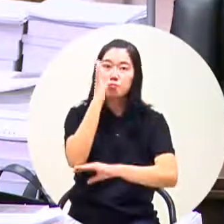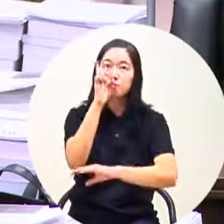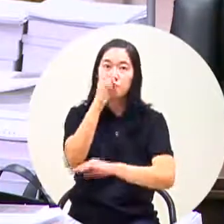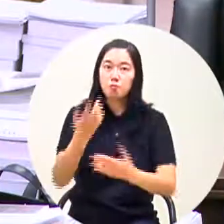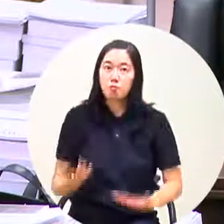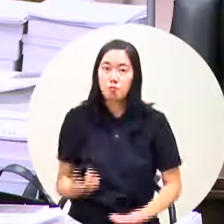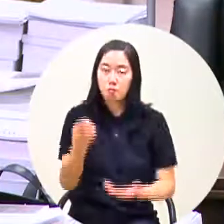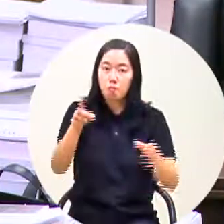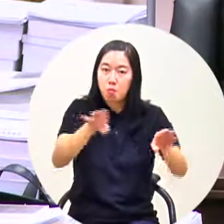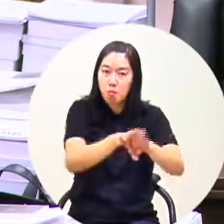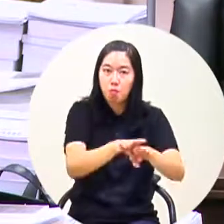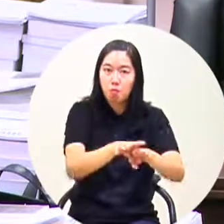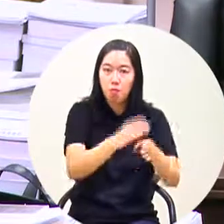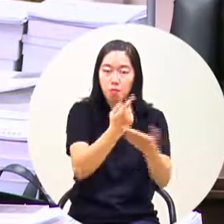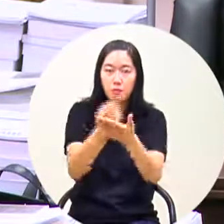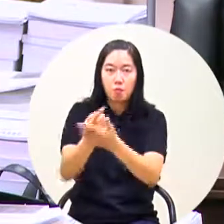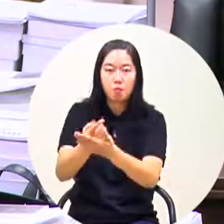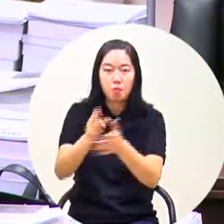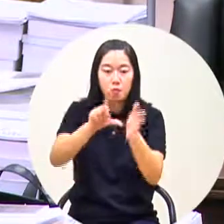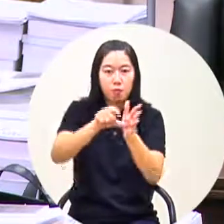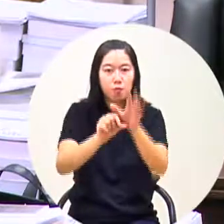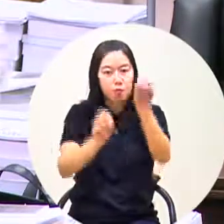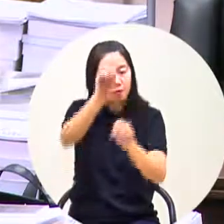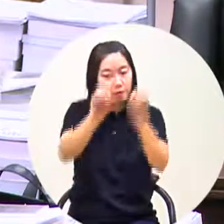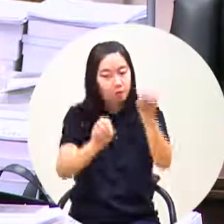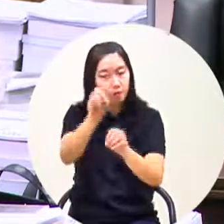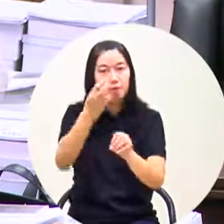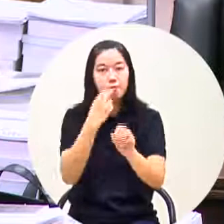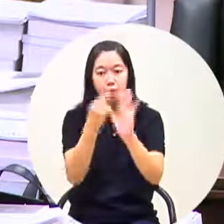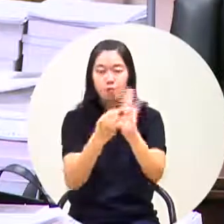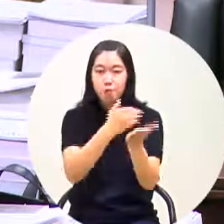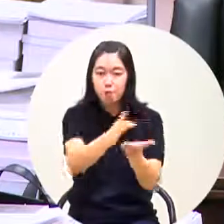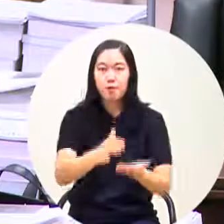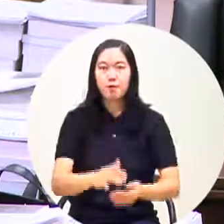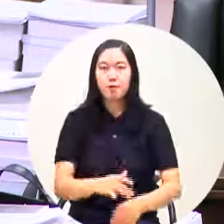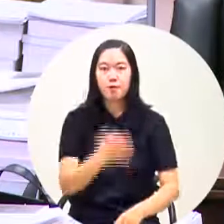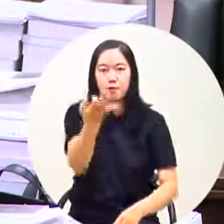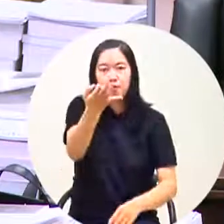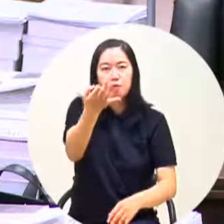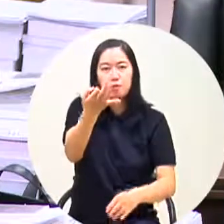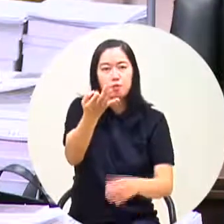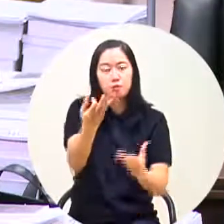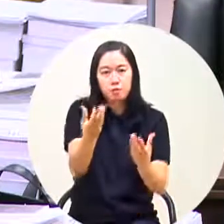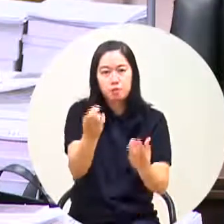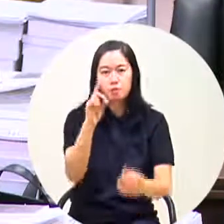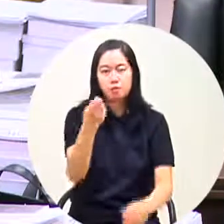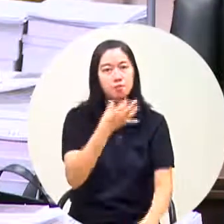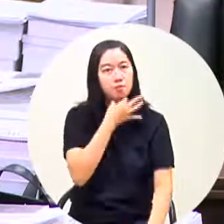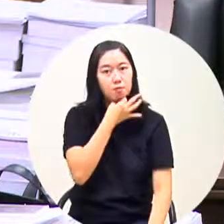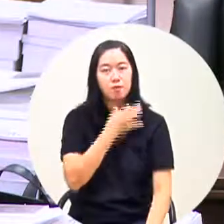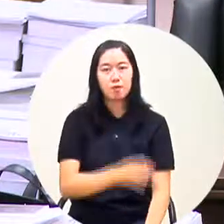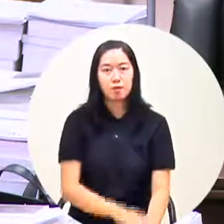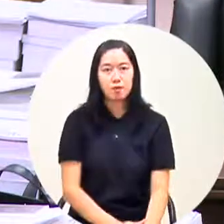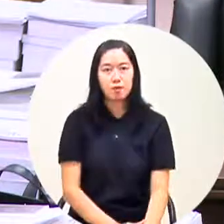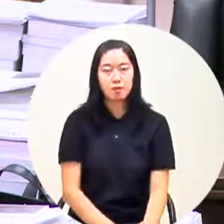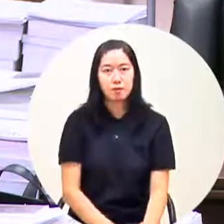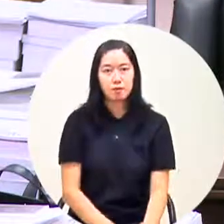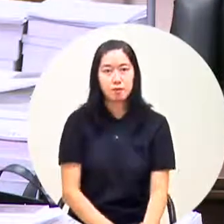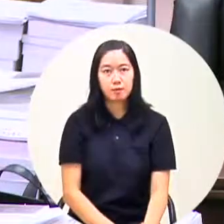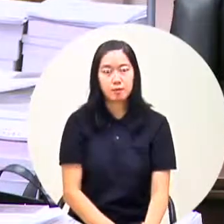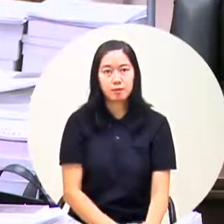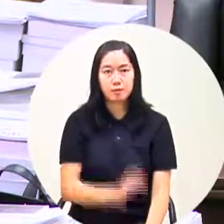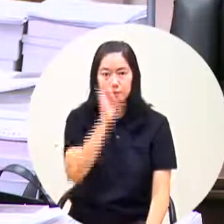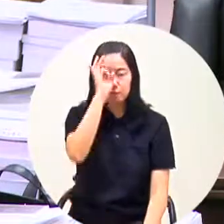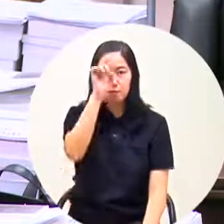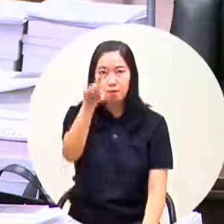法，将来大家用弹性来解决这样的问题，你就是生不出钱来嘛。我们那个眼看着我们每一个